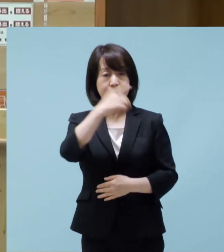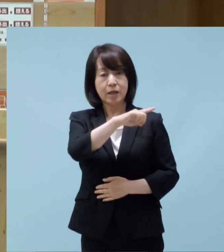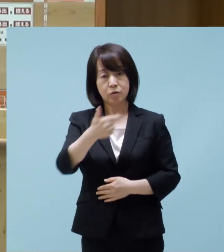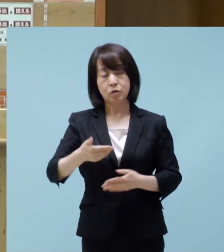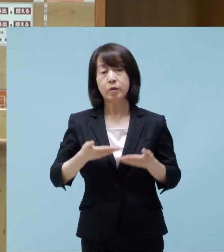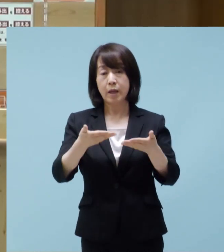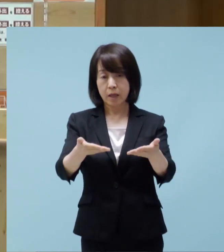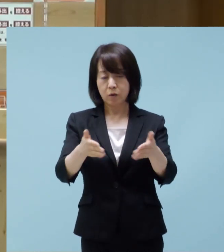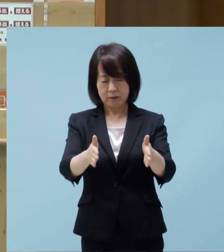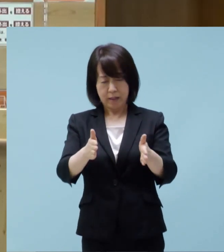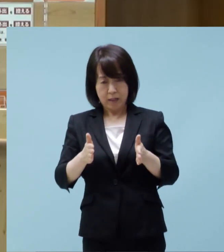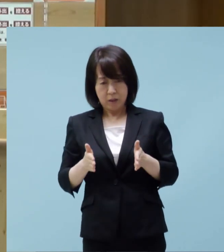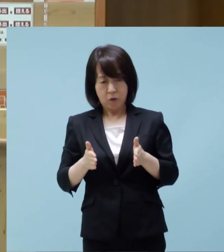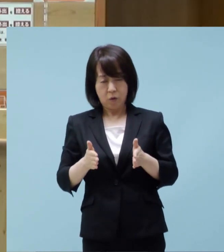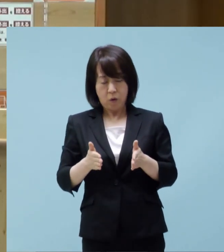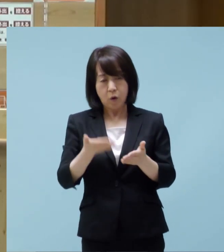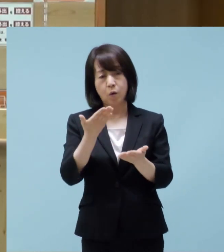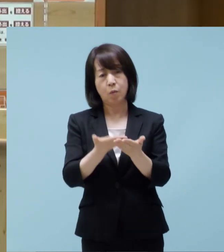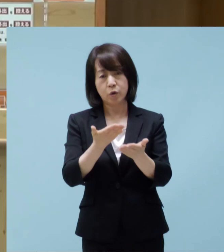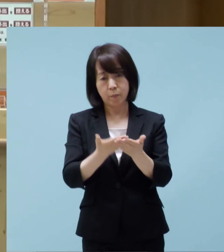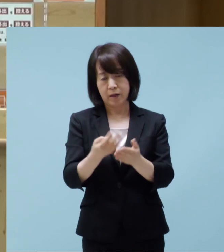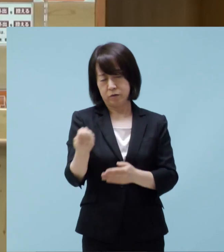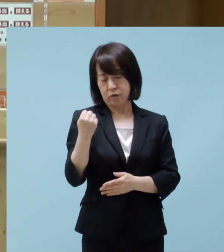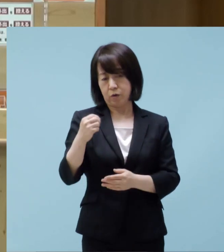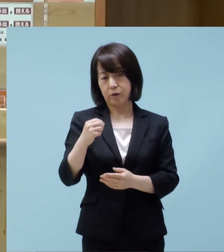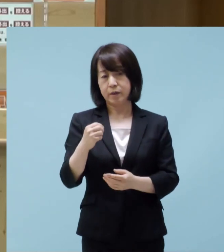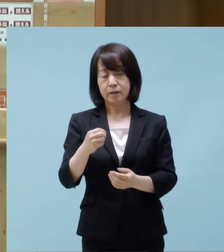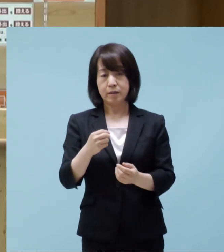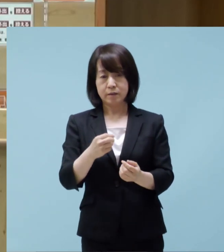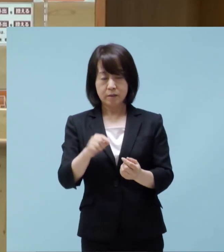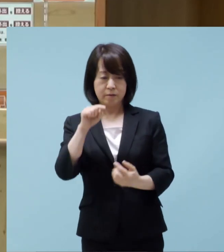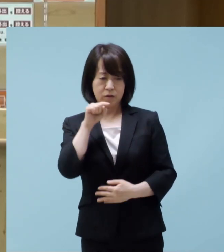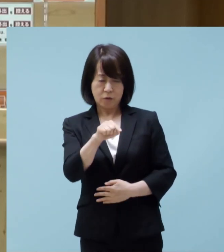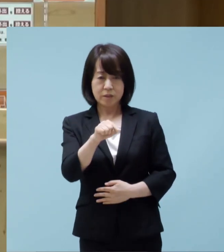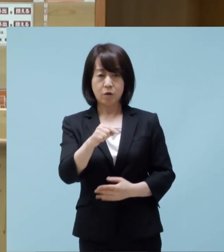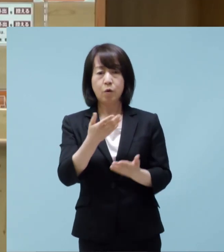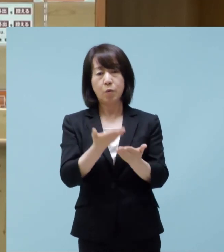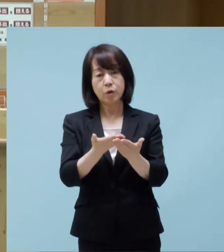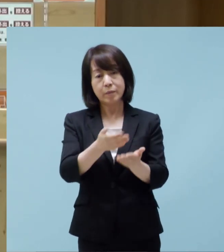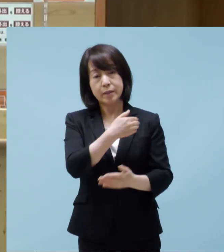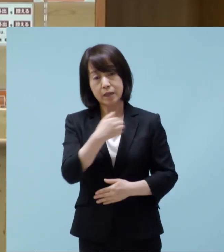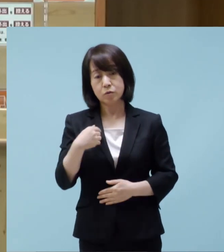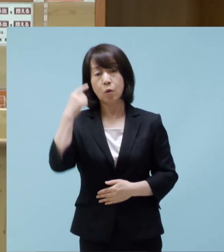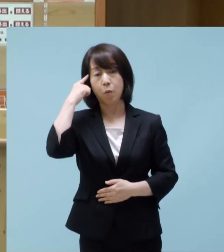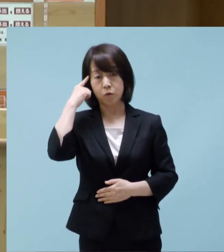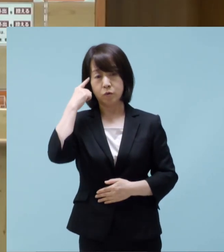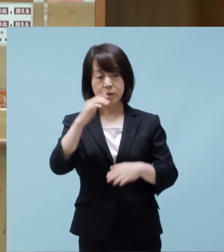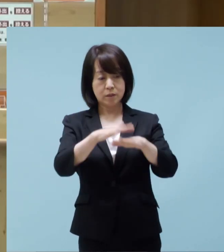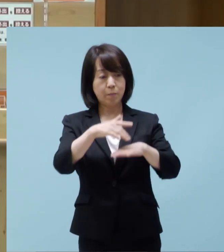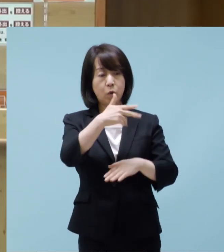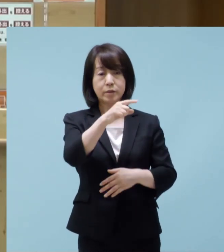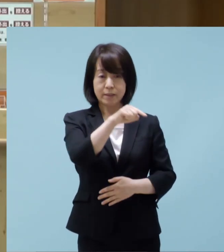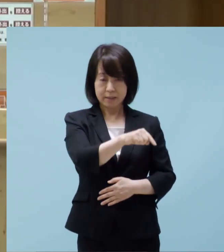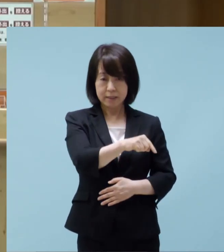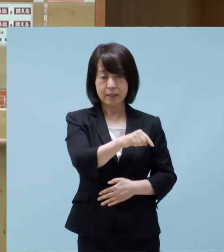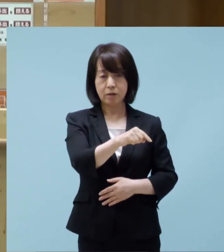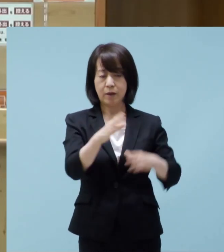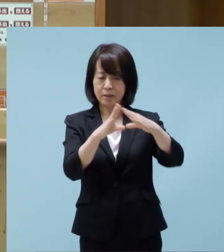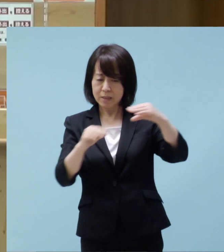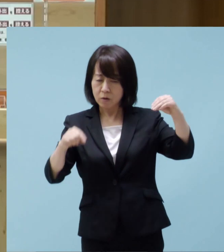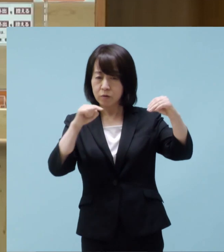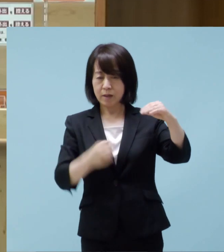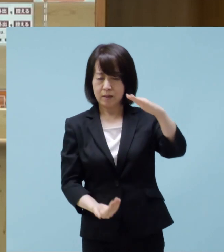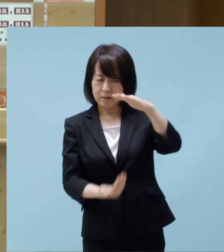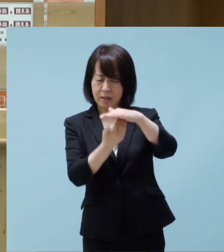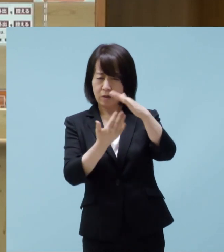求めるなど、より強い権限を求めることができるかと思います。札幌市は全国でも最多の感染者数